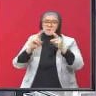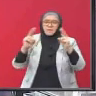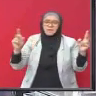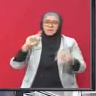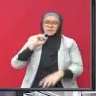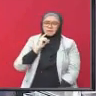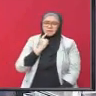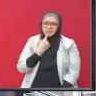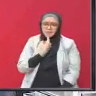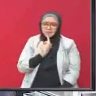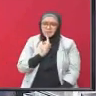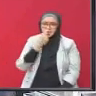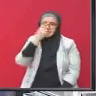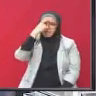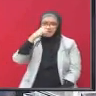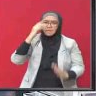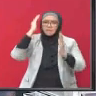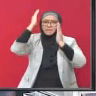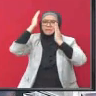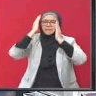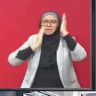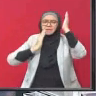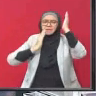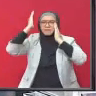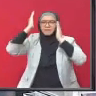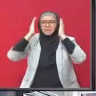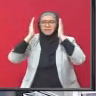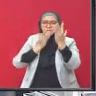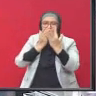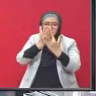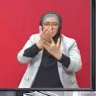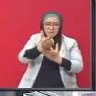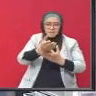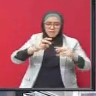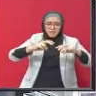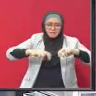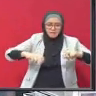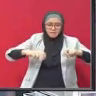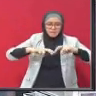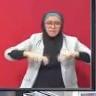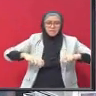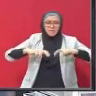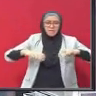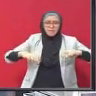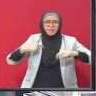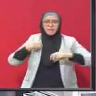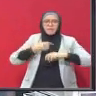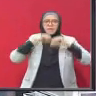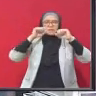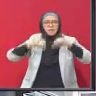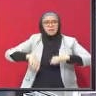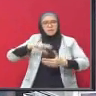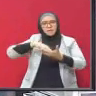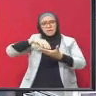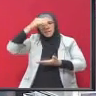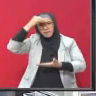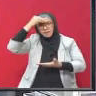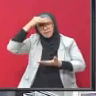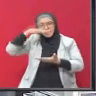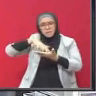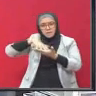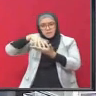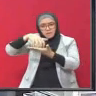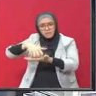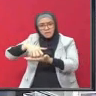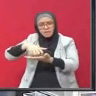baik kepada Malaysia dan melalui penyelidikan Kita dapat mempelajari ke selamat ke kelemahan dan